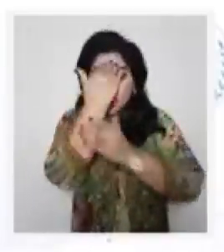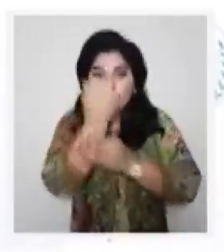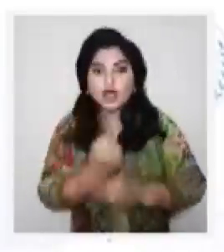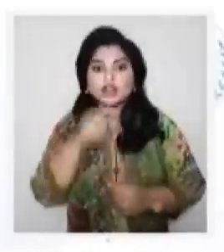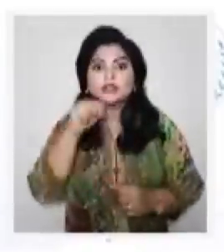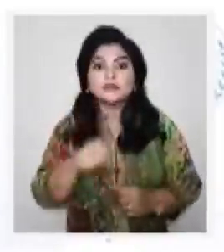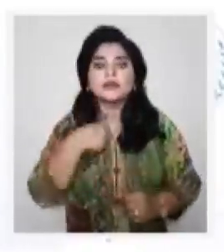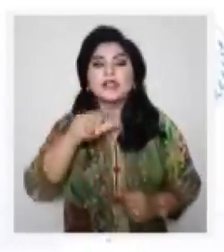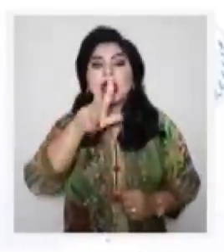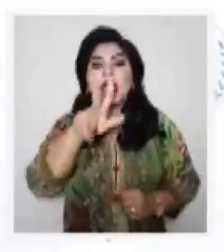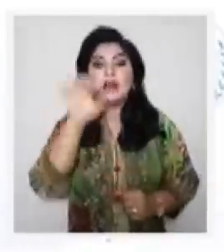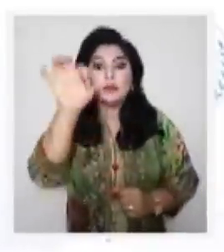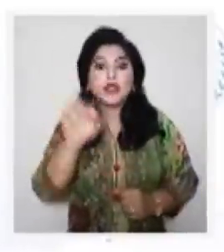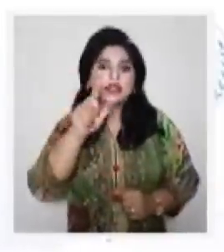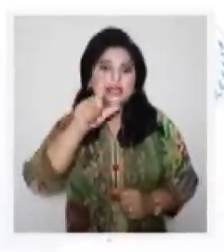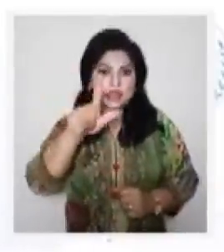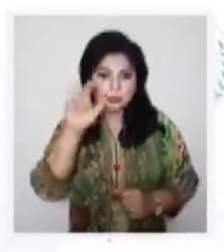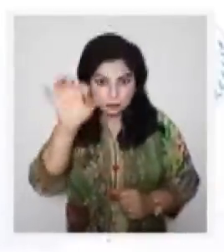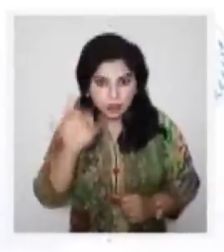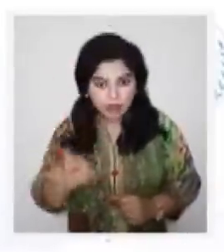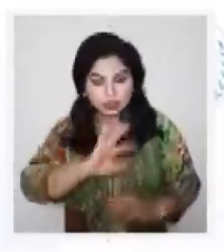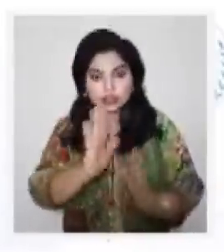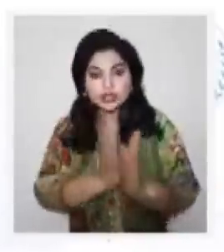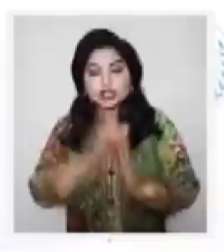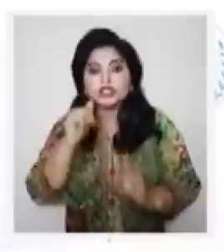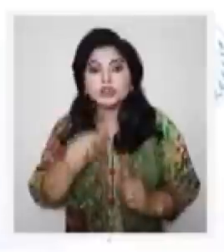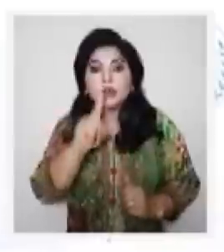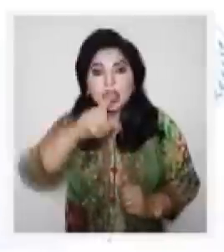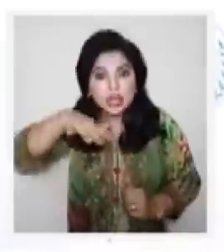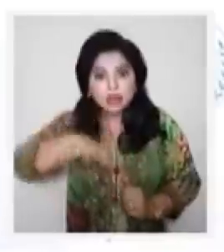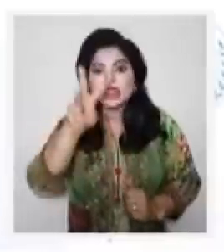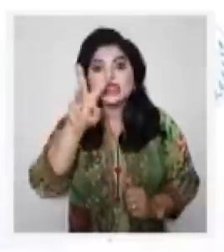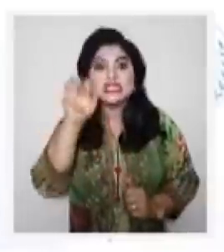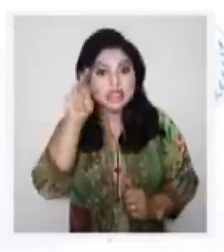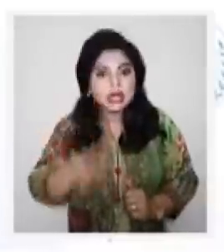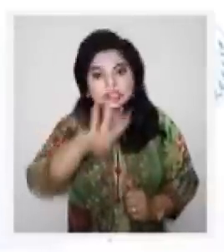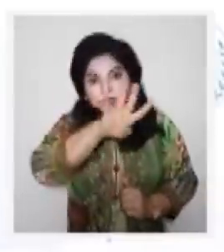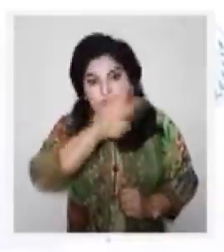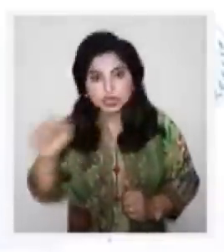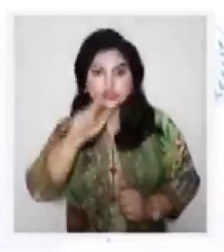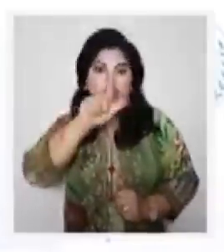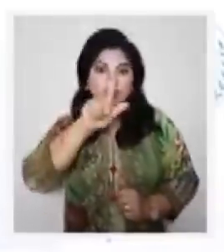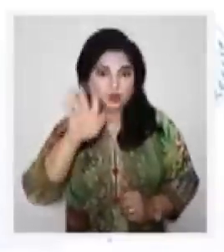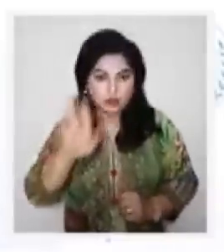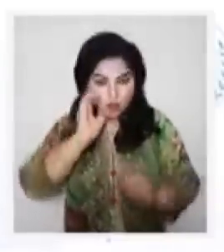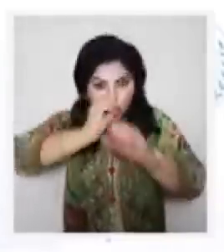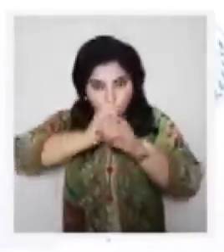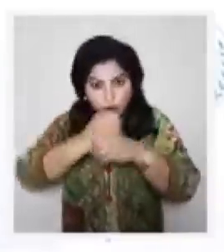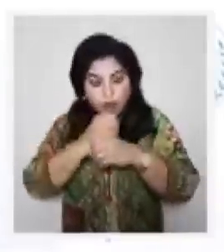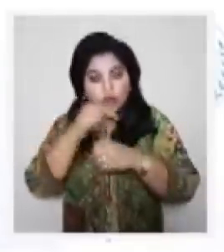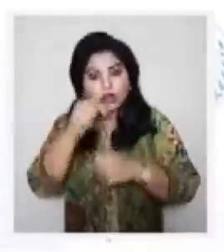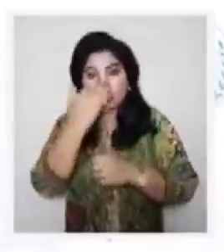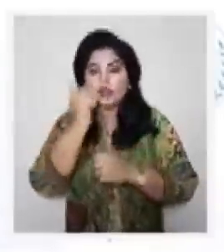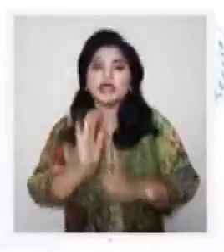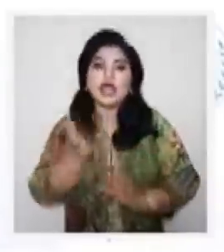হার 20.91% এবং এ পর্যন্ত শনাক্তের হার 18.72%। এ পর্যন্ত শনাক্ত